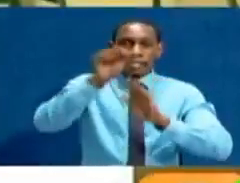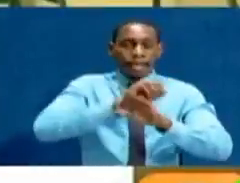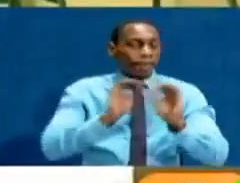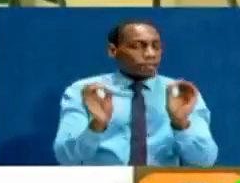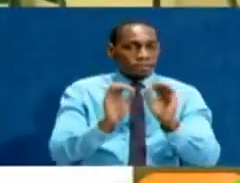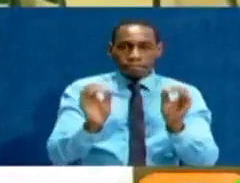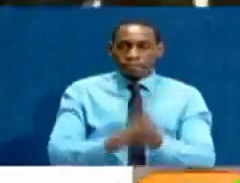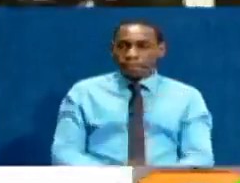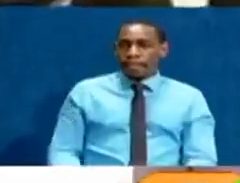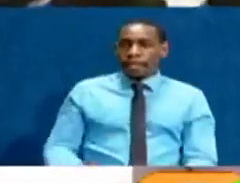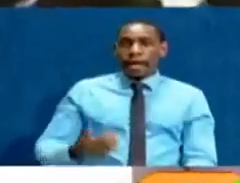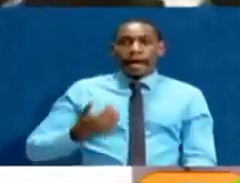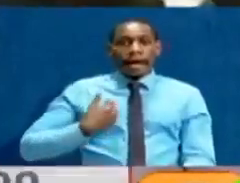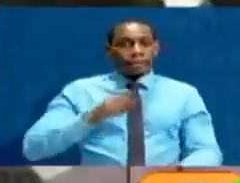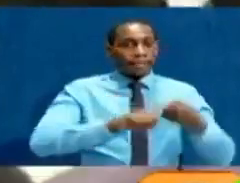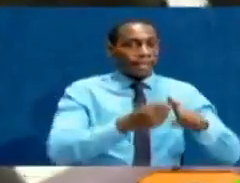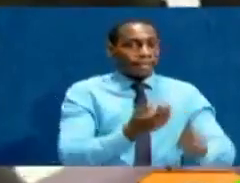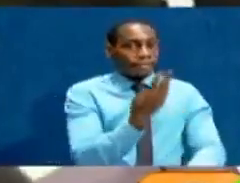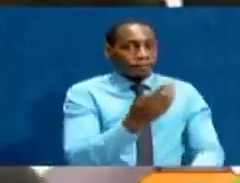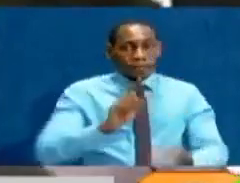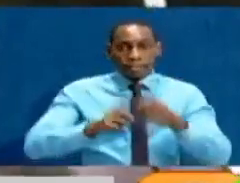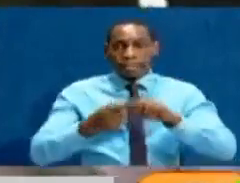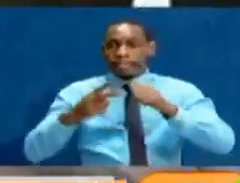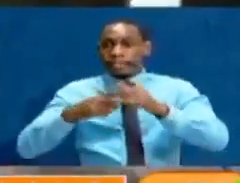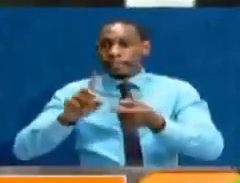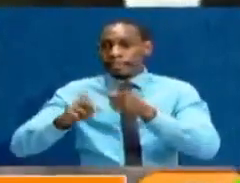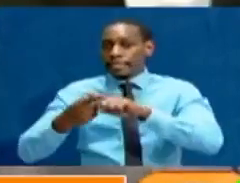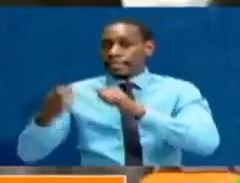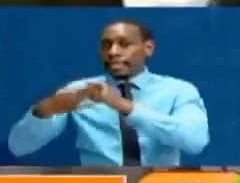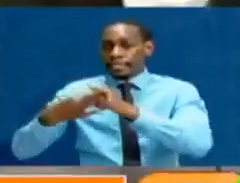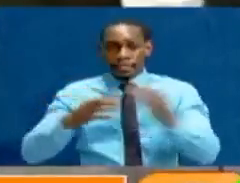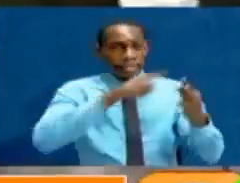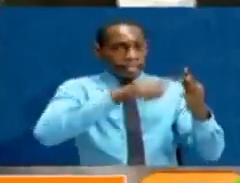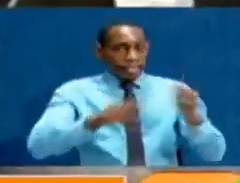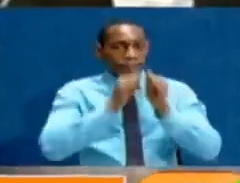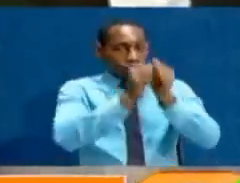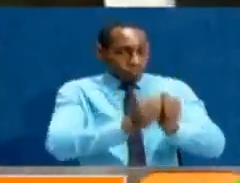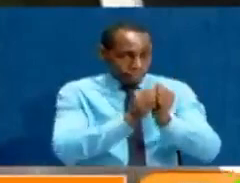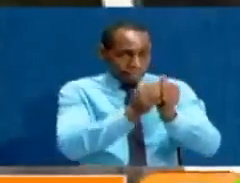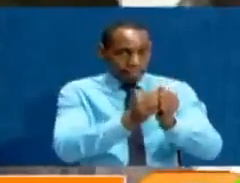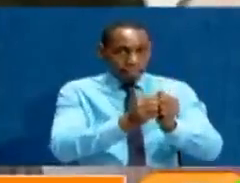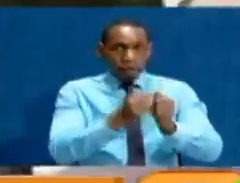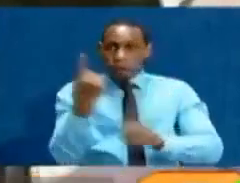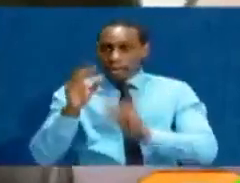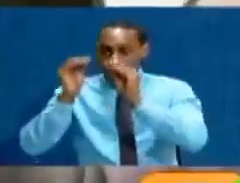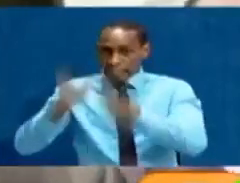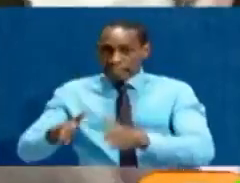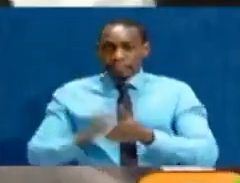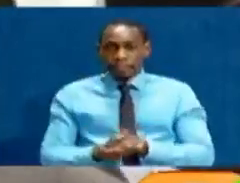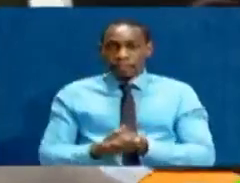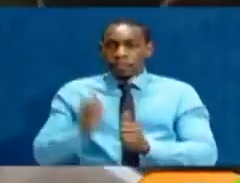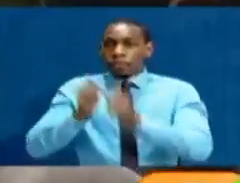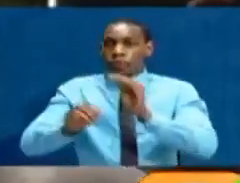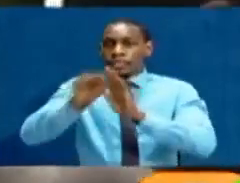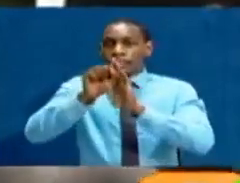mtaala. You have a standard 4, standard 7, standard 8 together. One teacher.